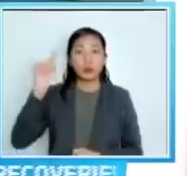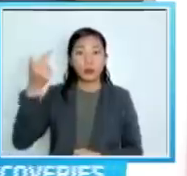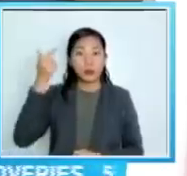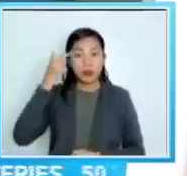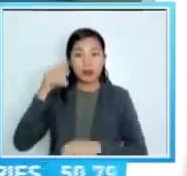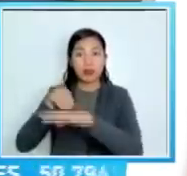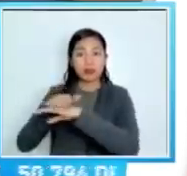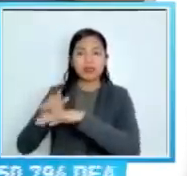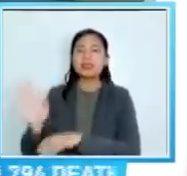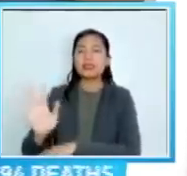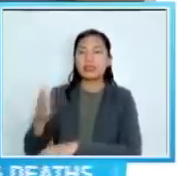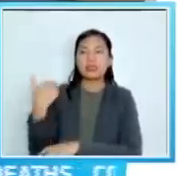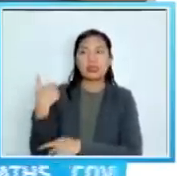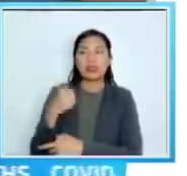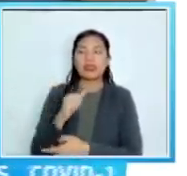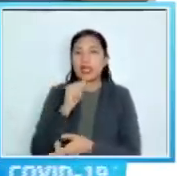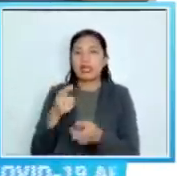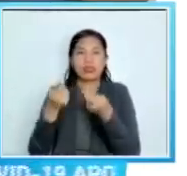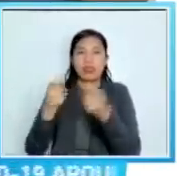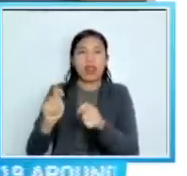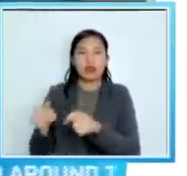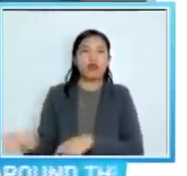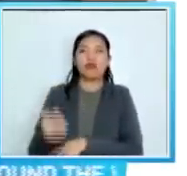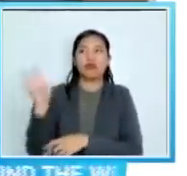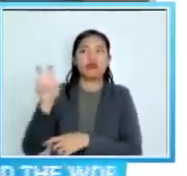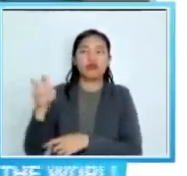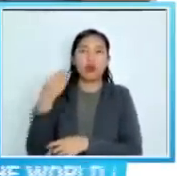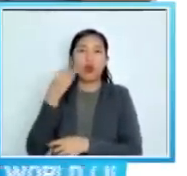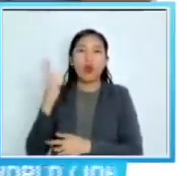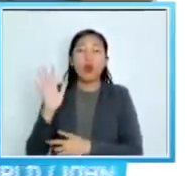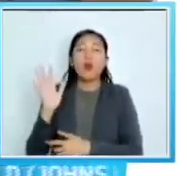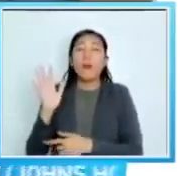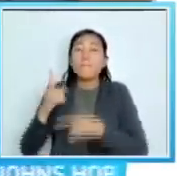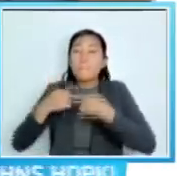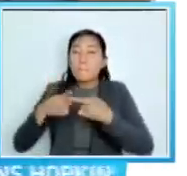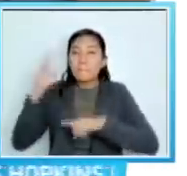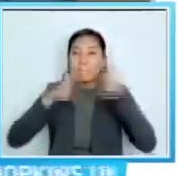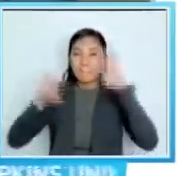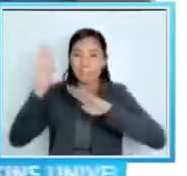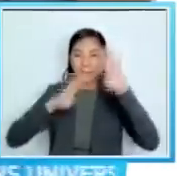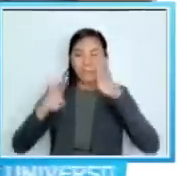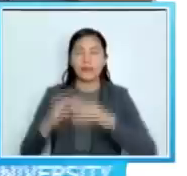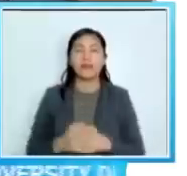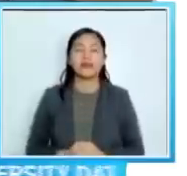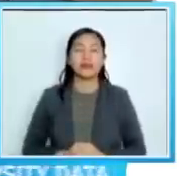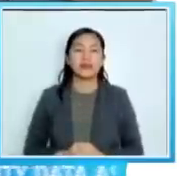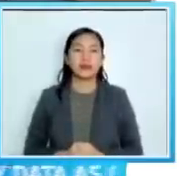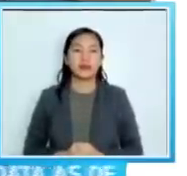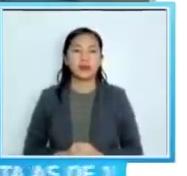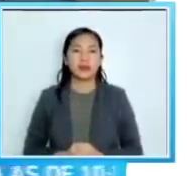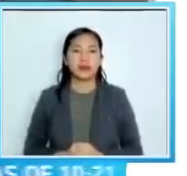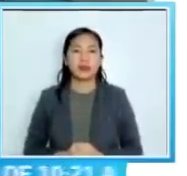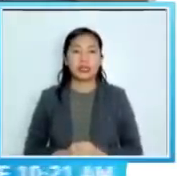nabanggit, pero ang problema kasi, Connie, yung mga halimbawa hindi tong mga tiga